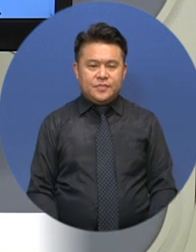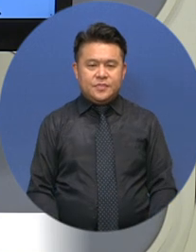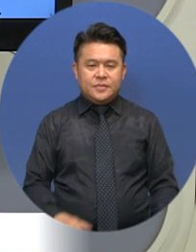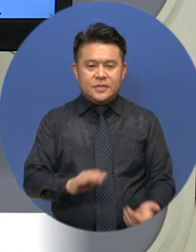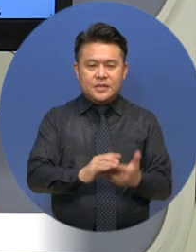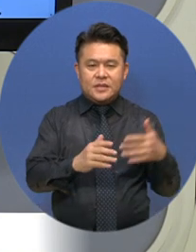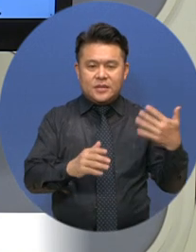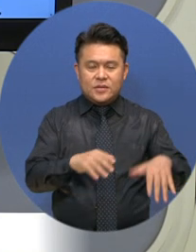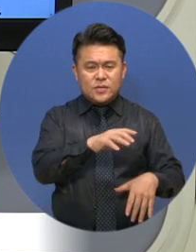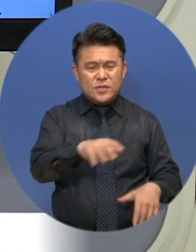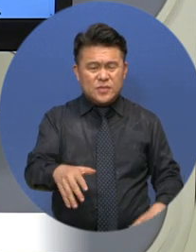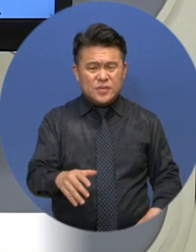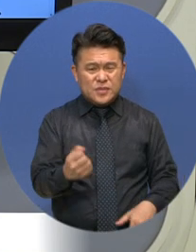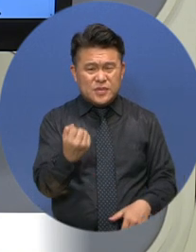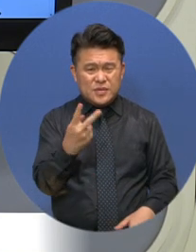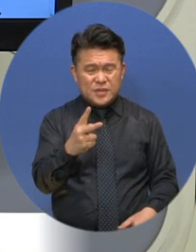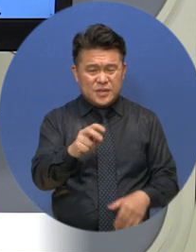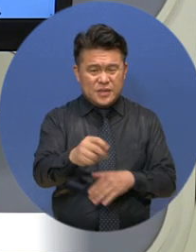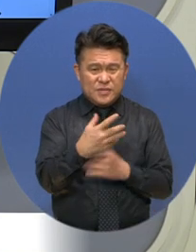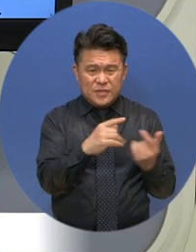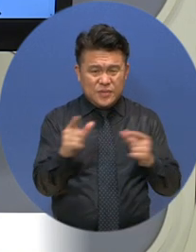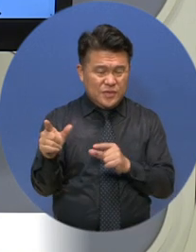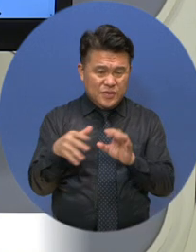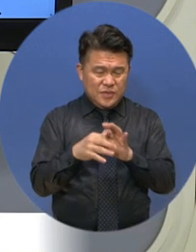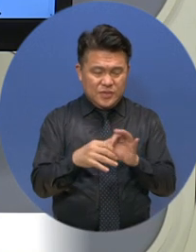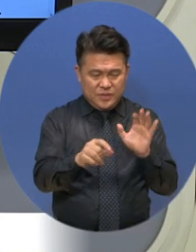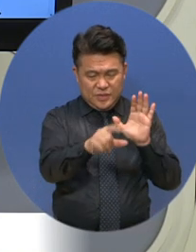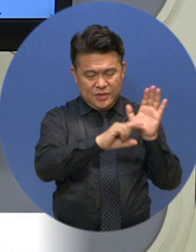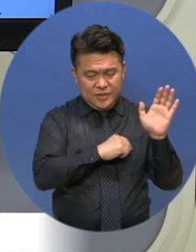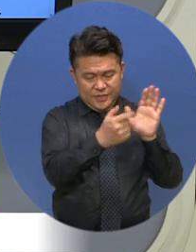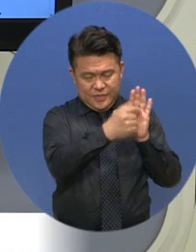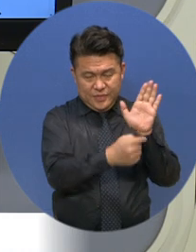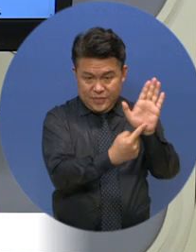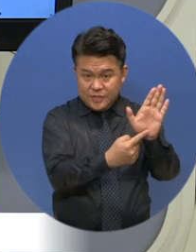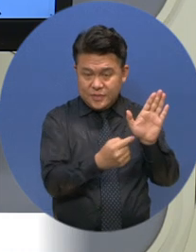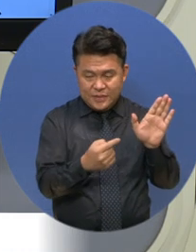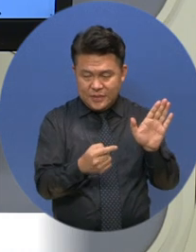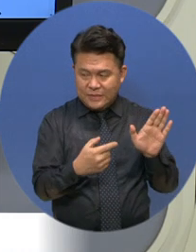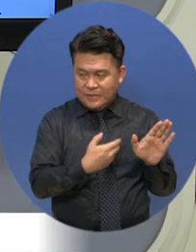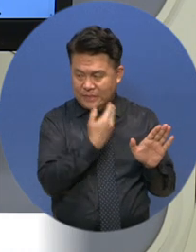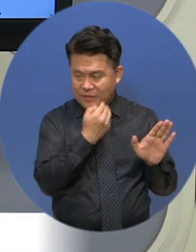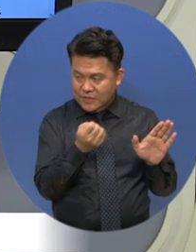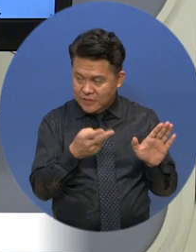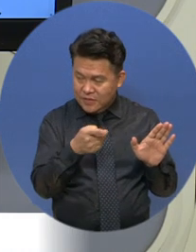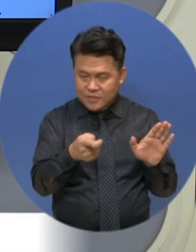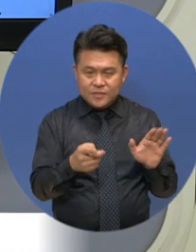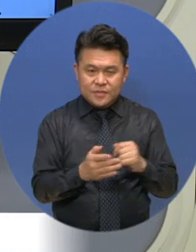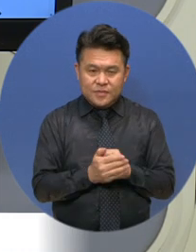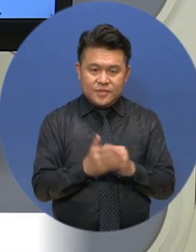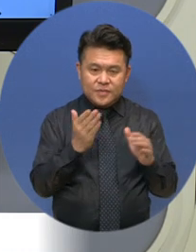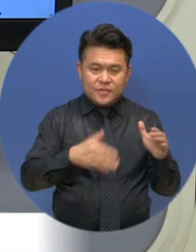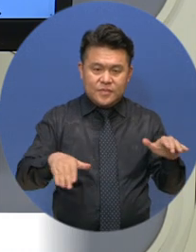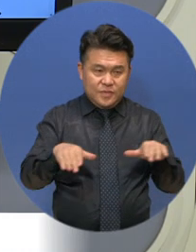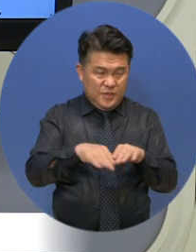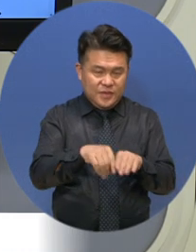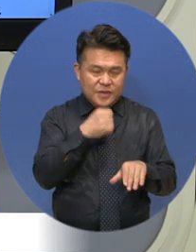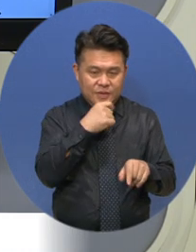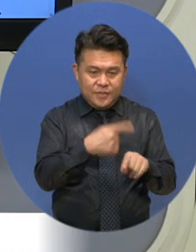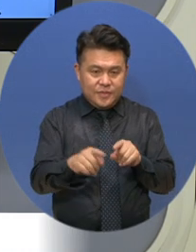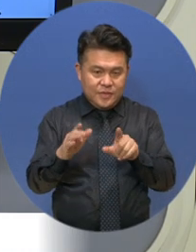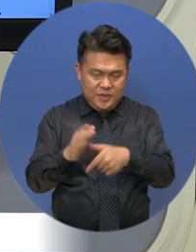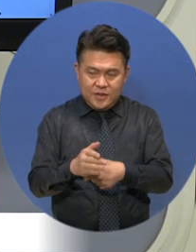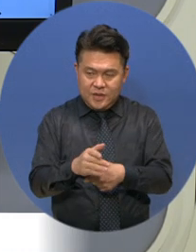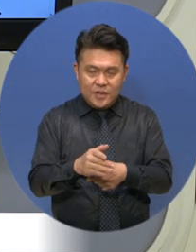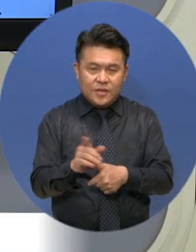기관은 언론 관련 기관 누리집 등의 명단이 공표된 고 각급 공공기관 평가 지표의 우선